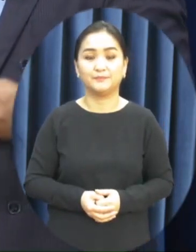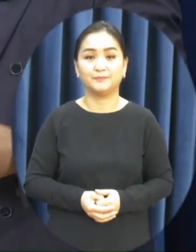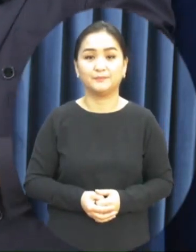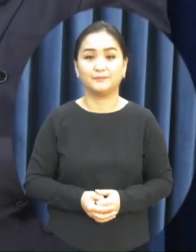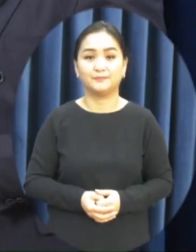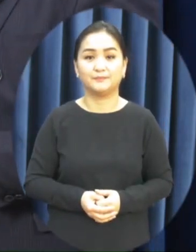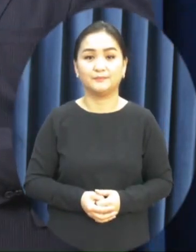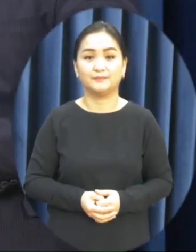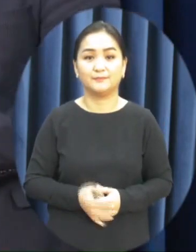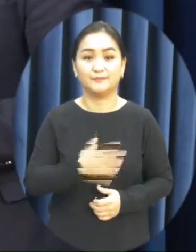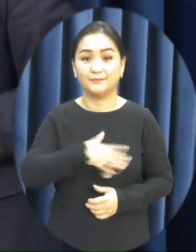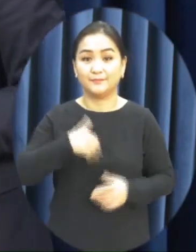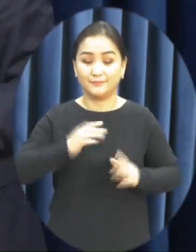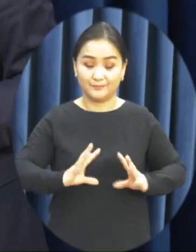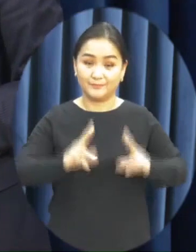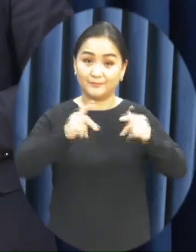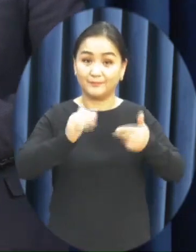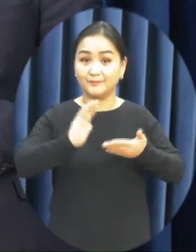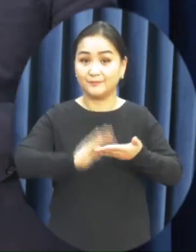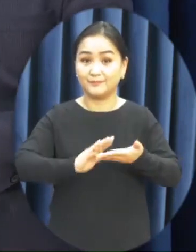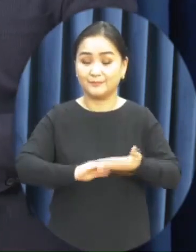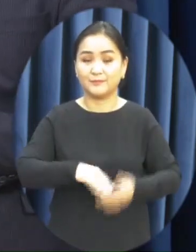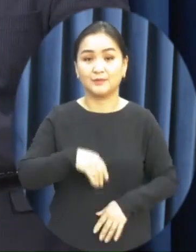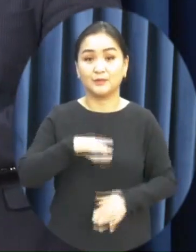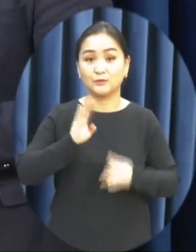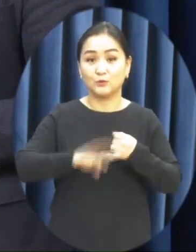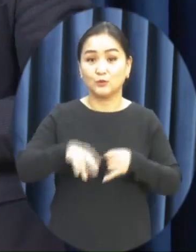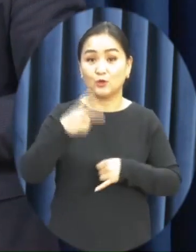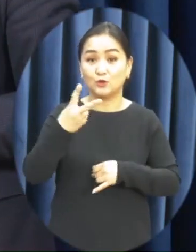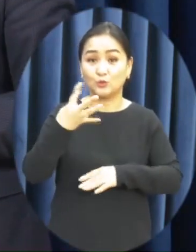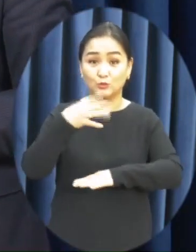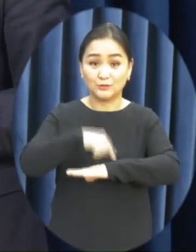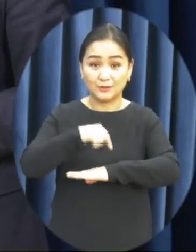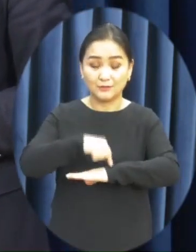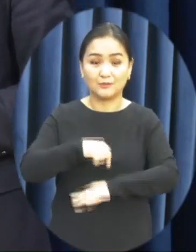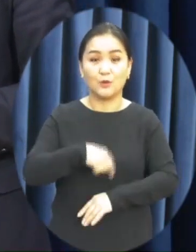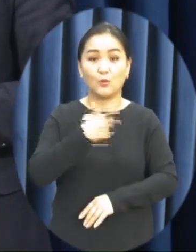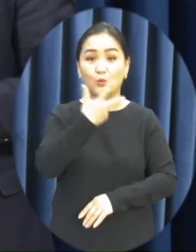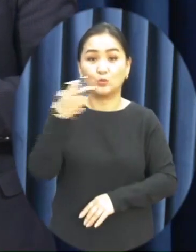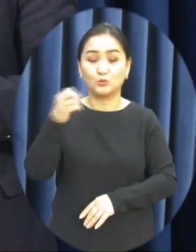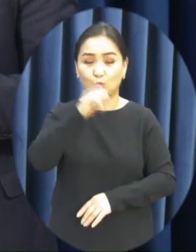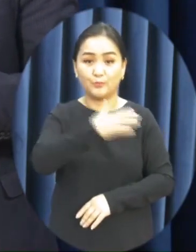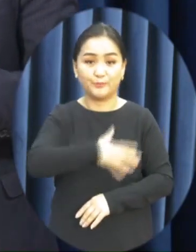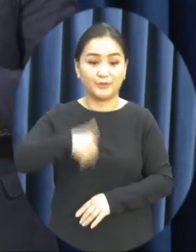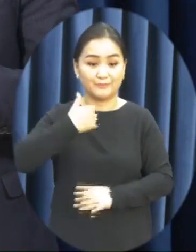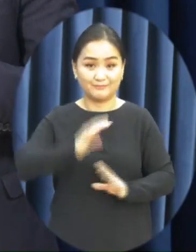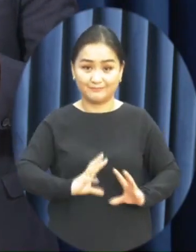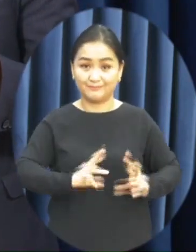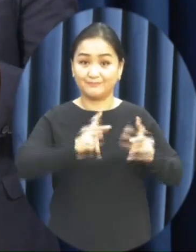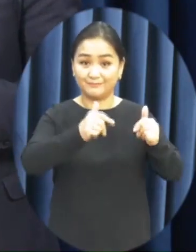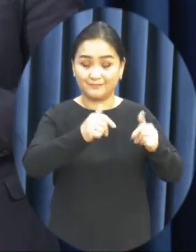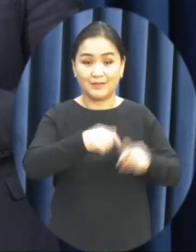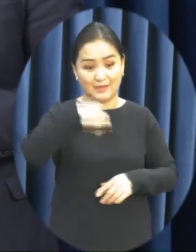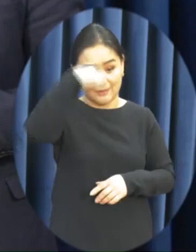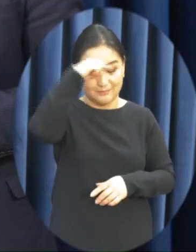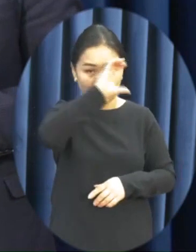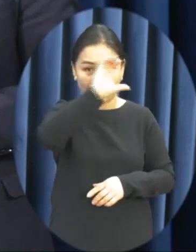ནགལ ཁ སྲལ ནས གསི ཟིག རེད རེམ rཚ ཁེམ སྐོས གམམ གས རྐྱང